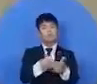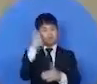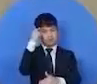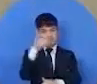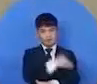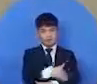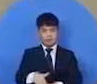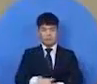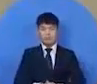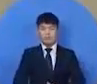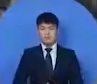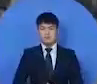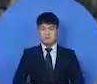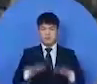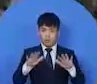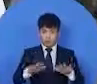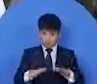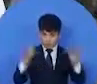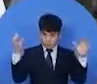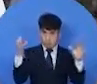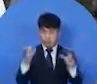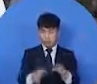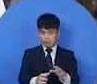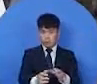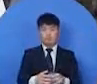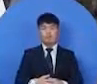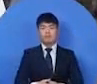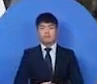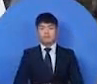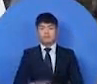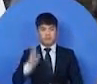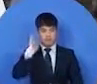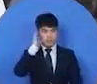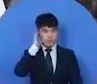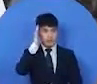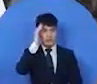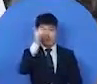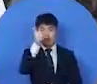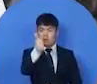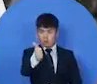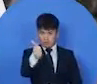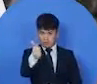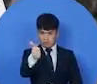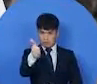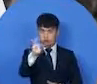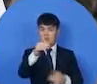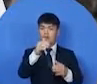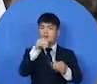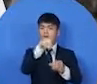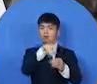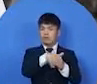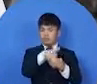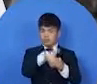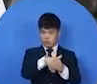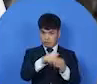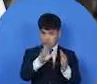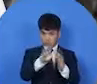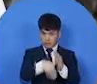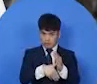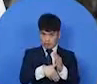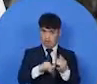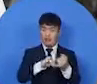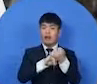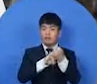요청하기로 했습니다 오늘의 모임은 대통령과 학생의 에 들어가 있는